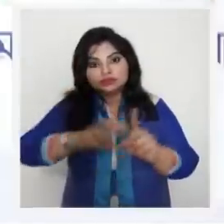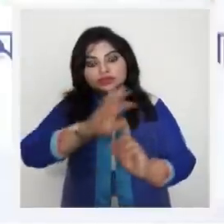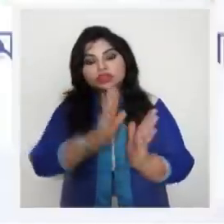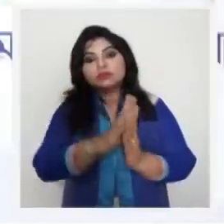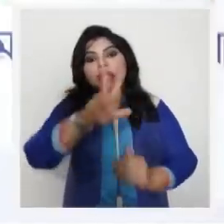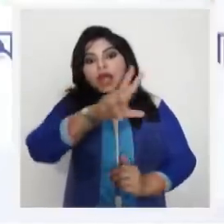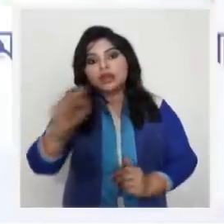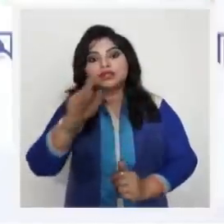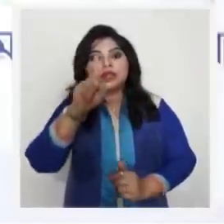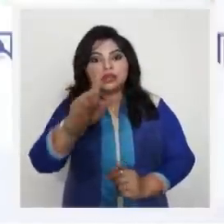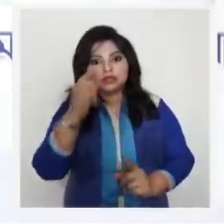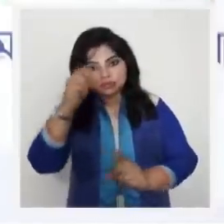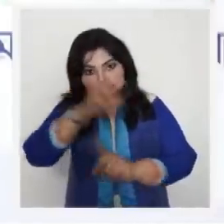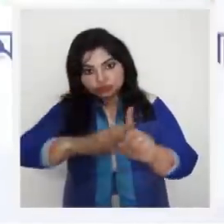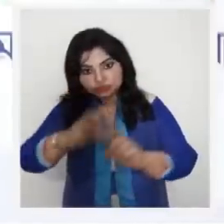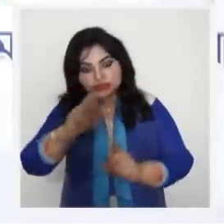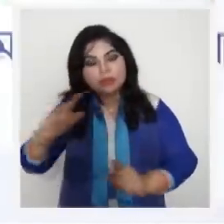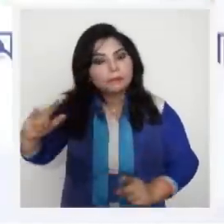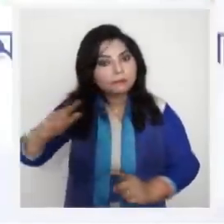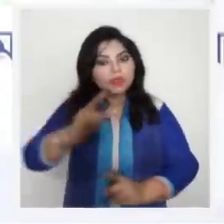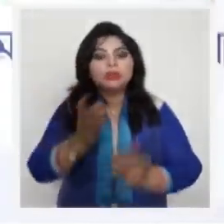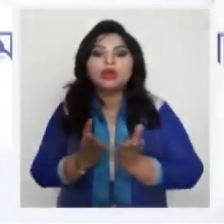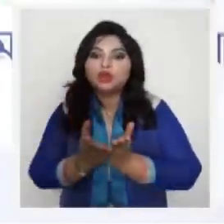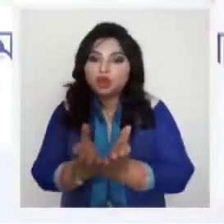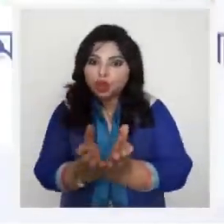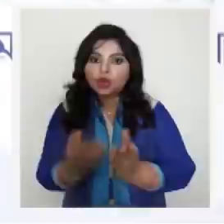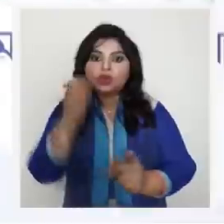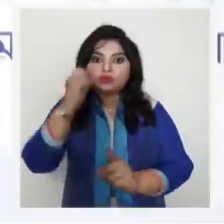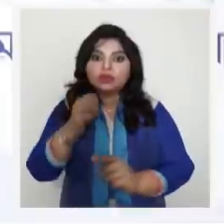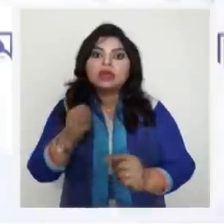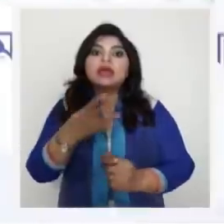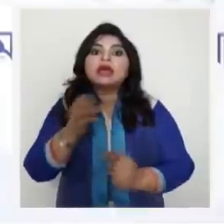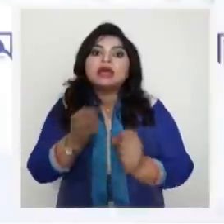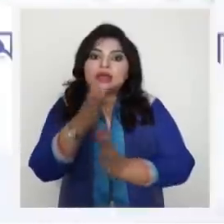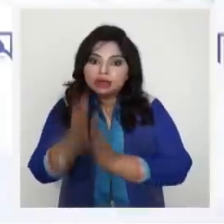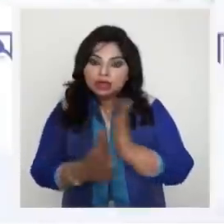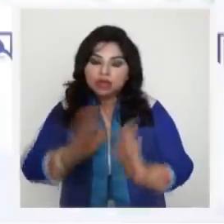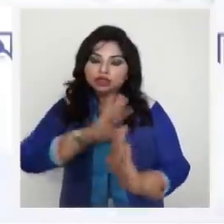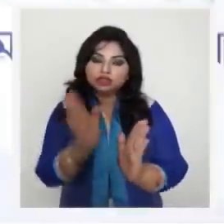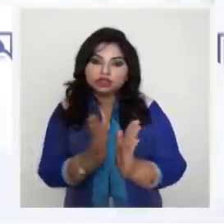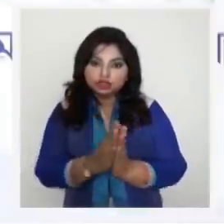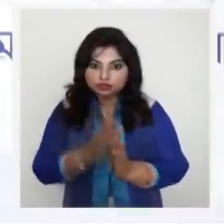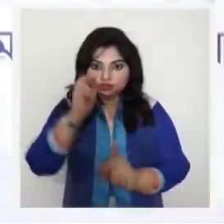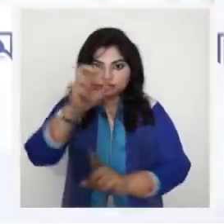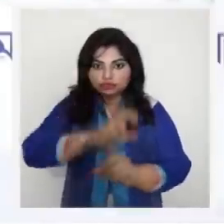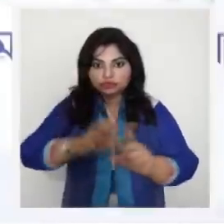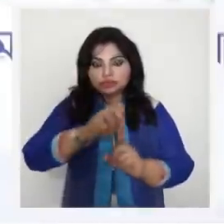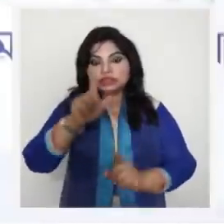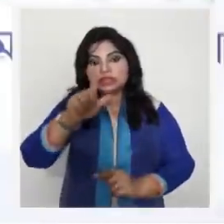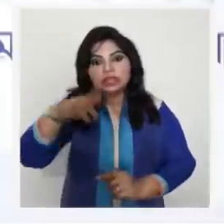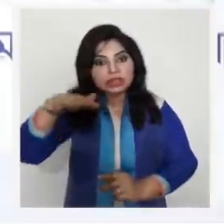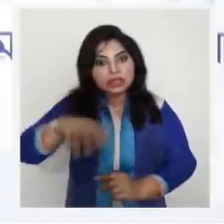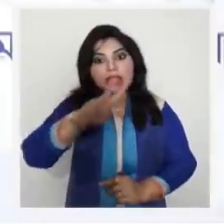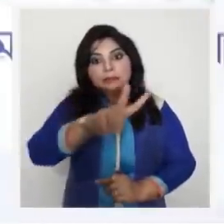সমুদ্রবন্দরে 140 জনকে স্ক্রিন করা হয়েছে এবং মোট 808 জনকে। এ পর্যন্ত সকল বিমানবন্দর, স্থলবন্দর এবং